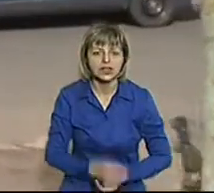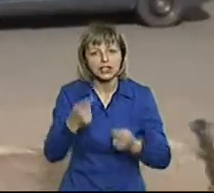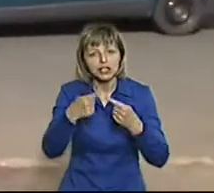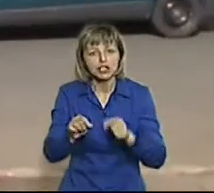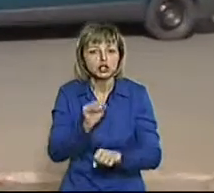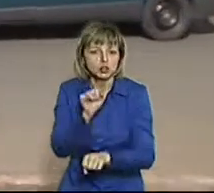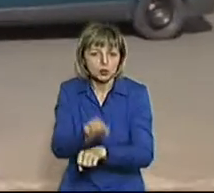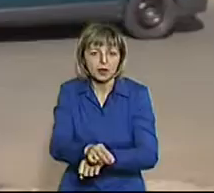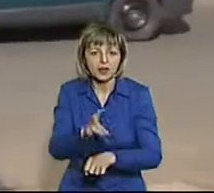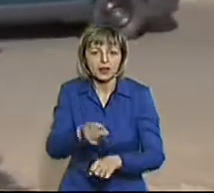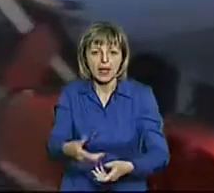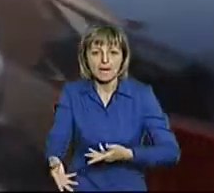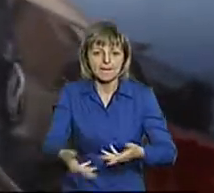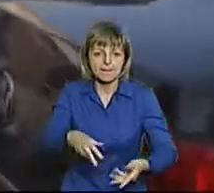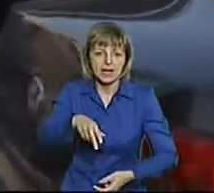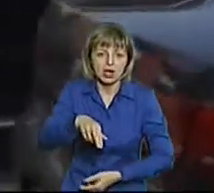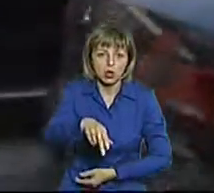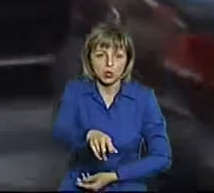інші зупиняються на переході.